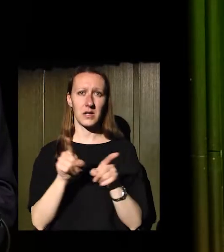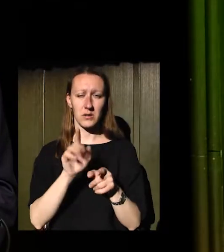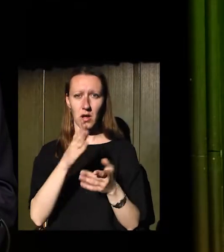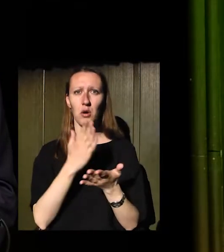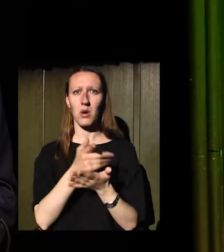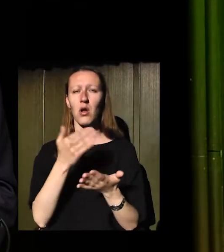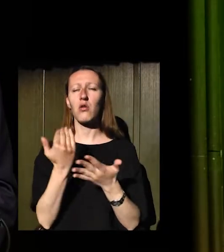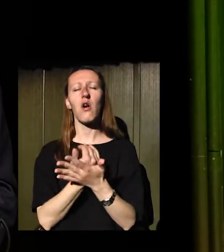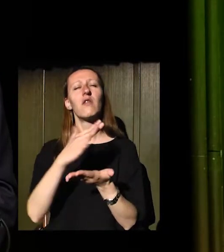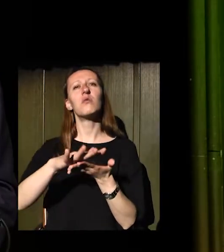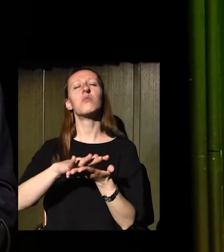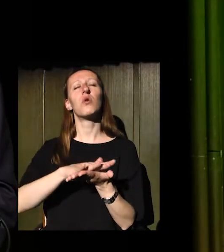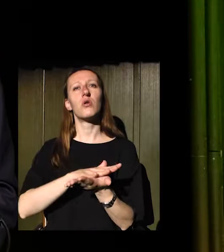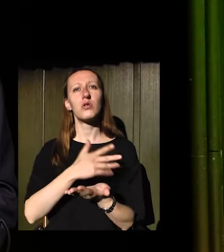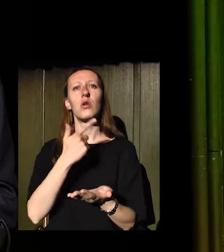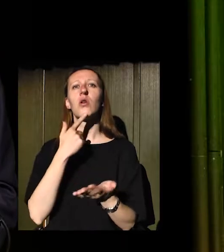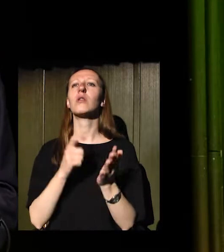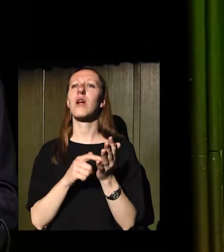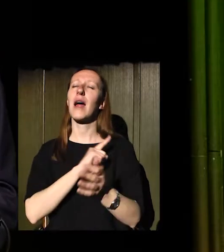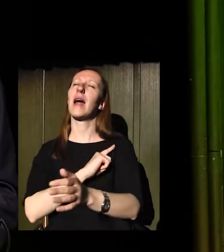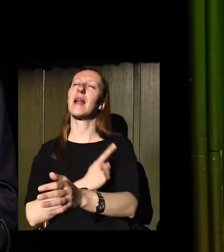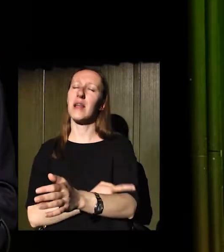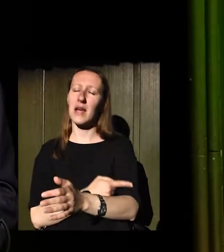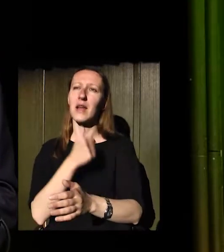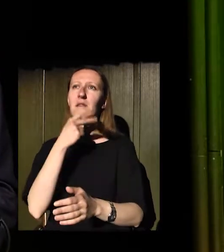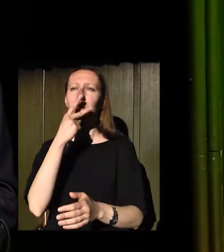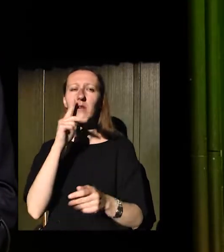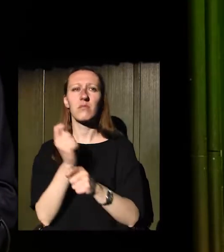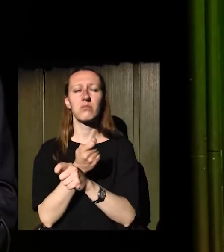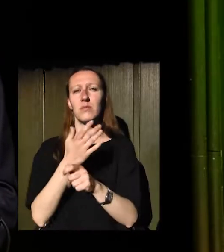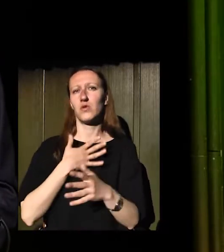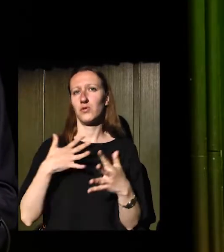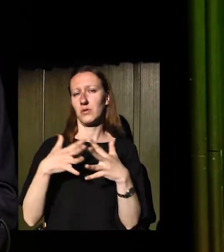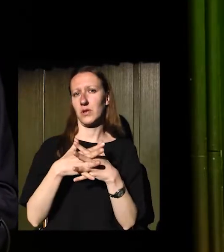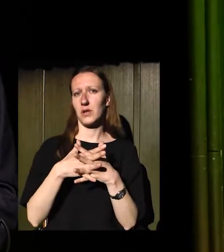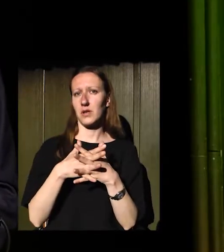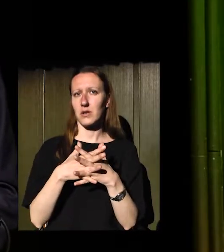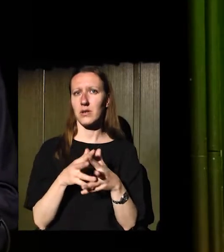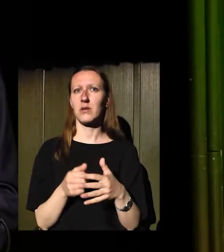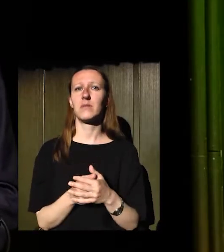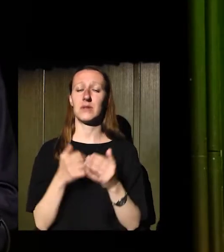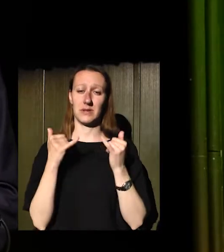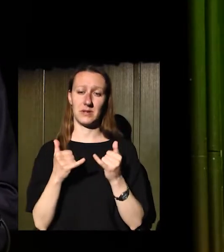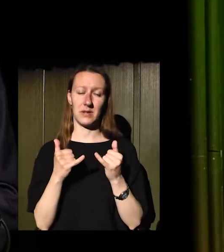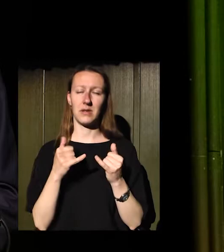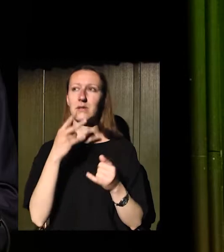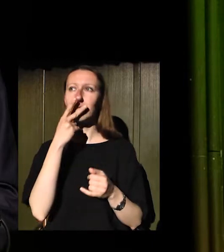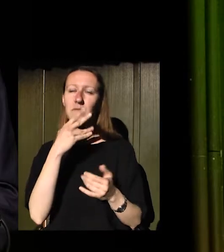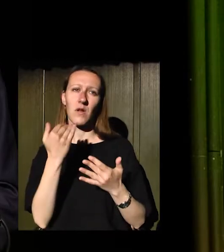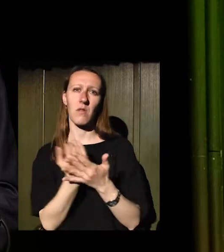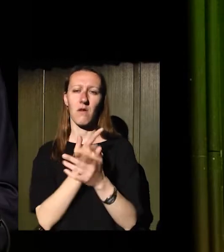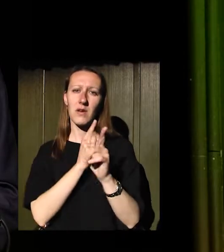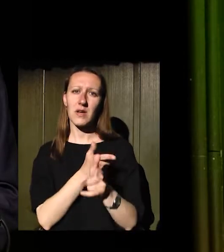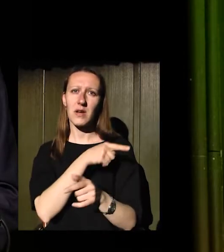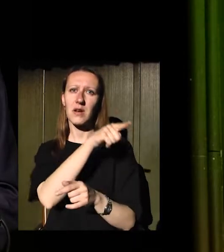istodobno to je bio i novi početak koji je zahtijevao energiju i viziju obnove našeg grada. Danas smo suočeni s novim